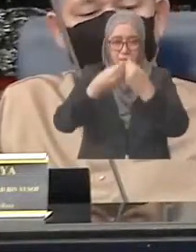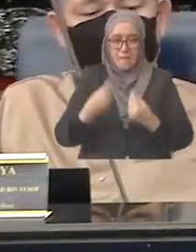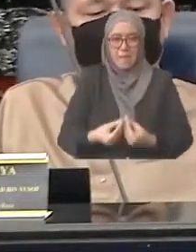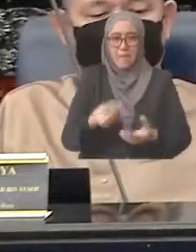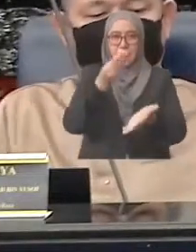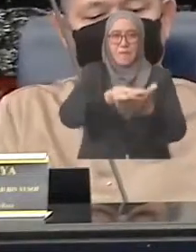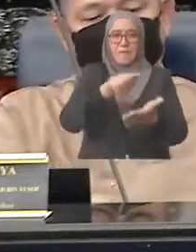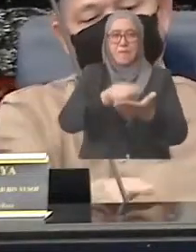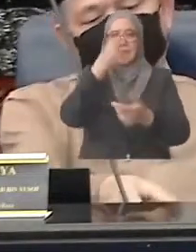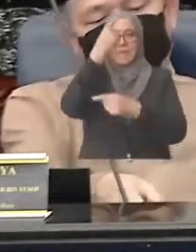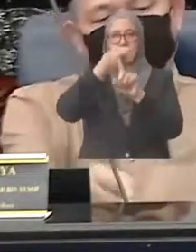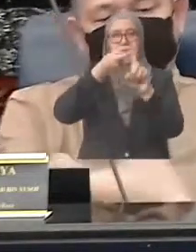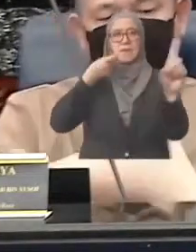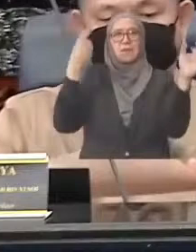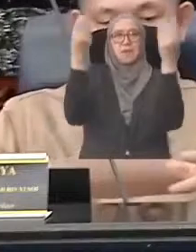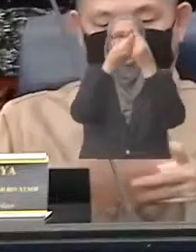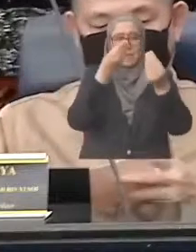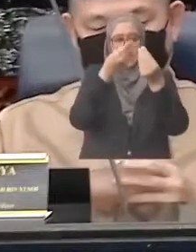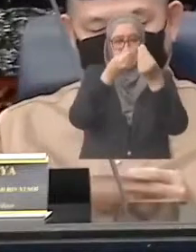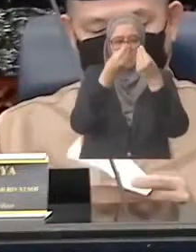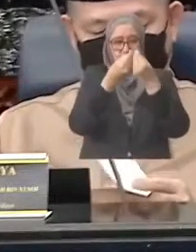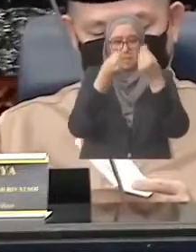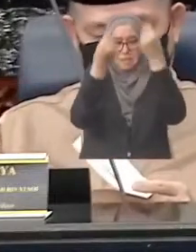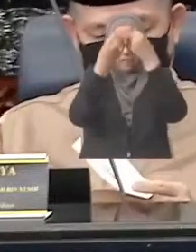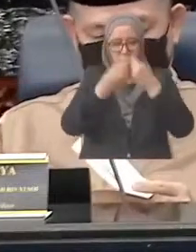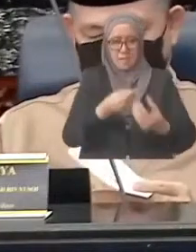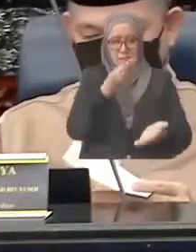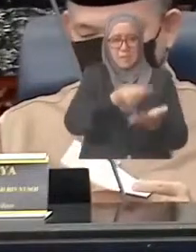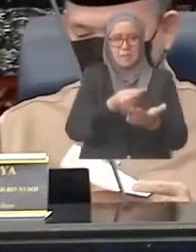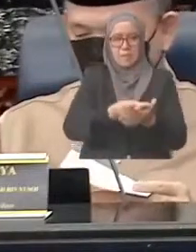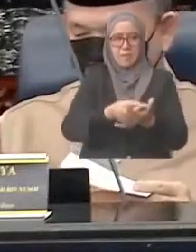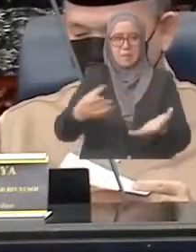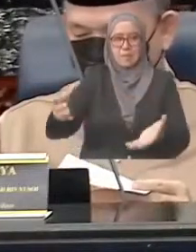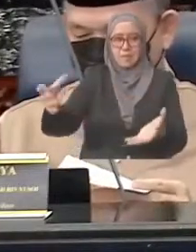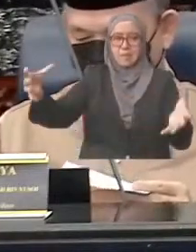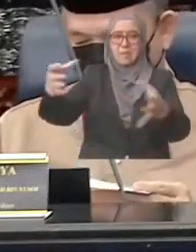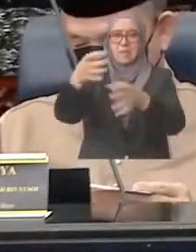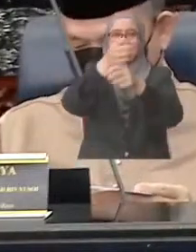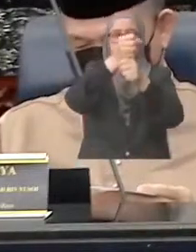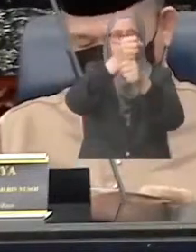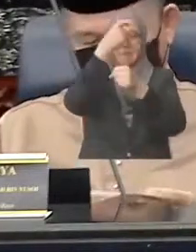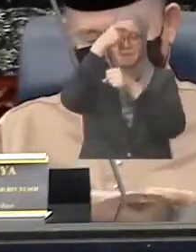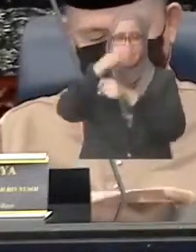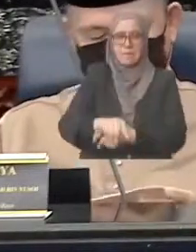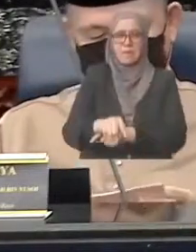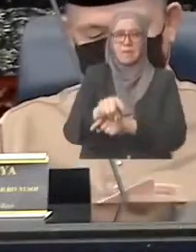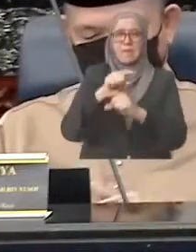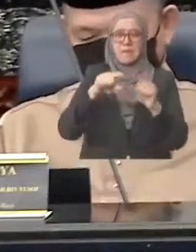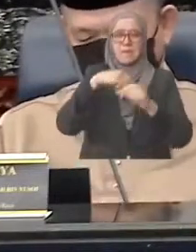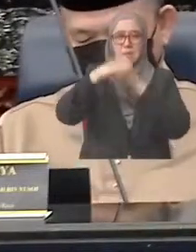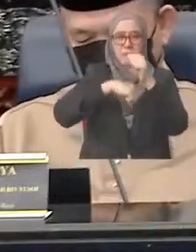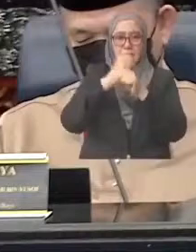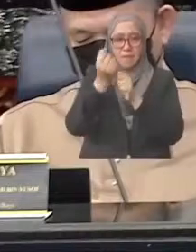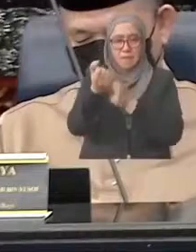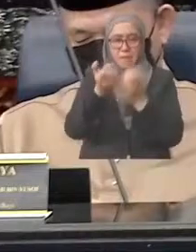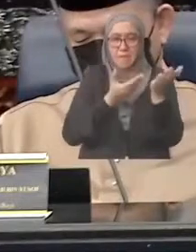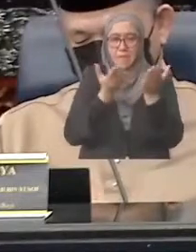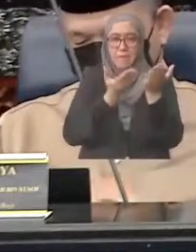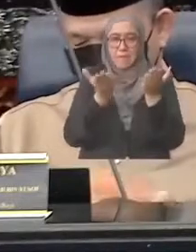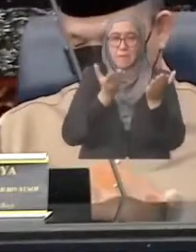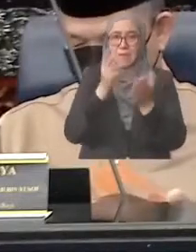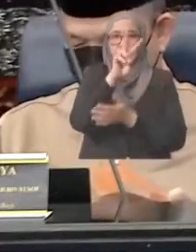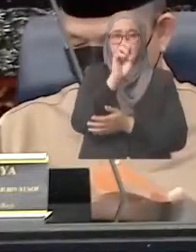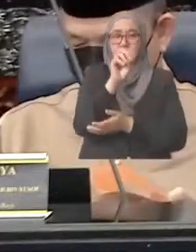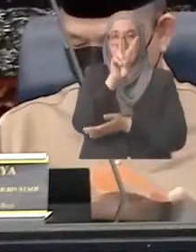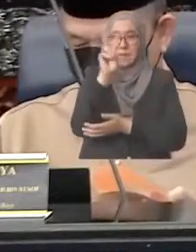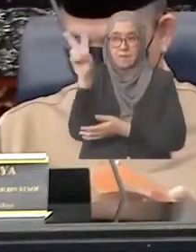disatukan untuk peringatan bagi Tahun 2022 dan bagi mempertunjukkan jumlah uang itu untuk peringatan